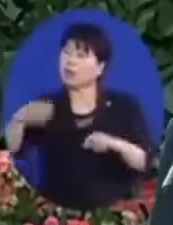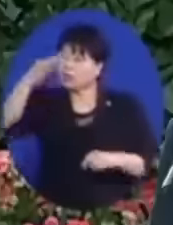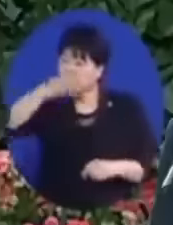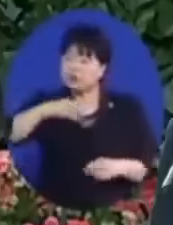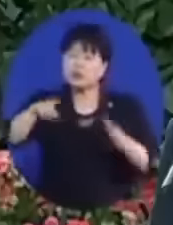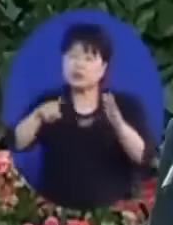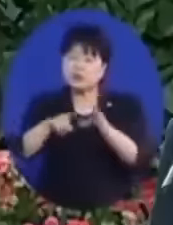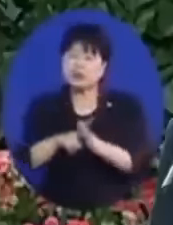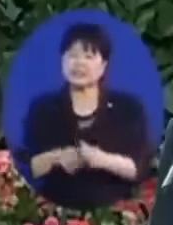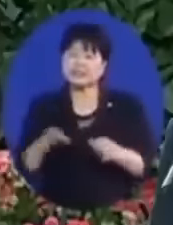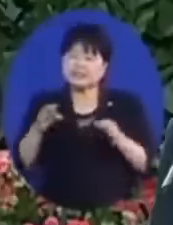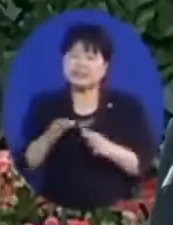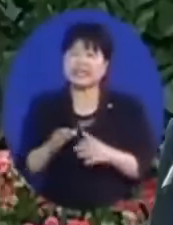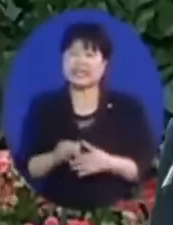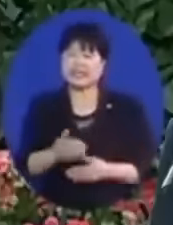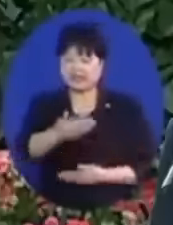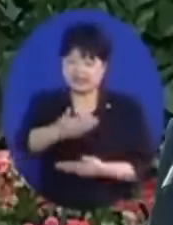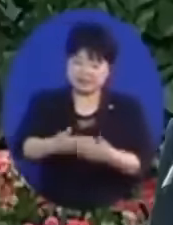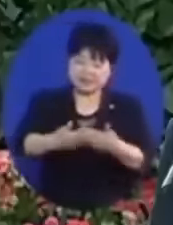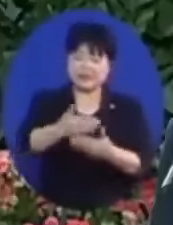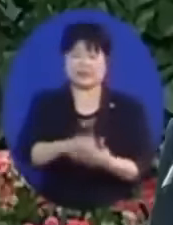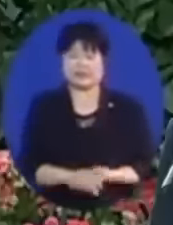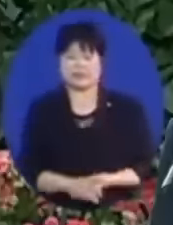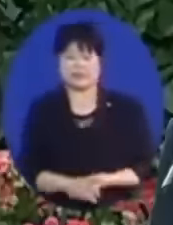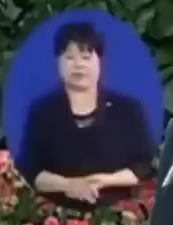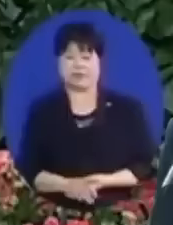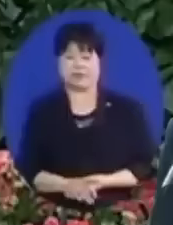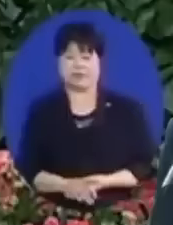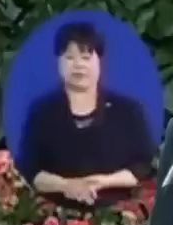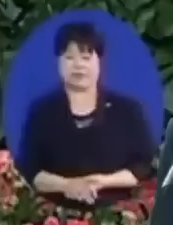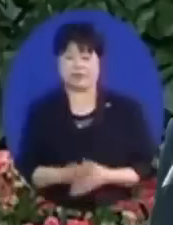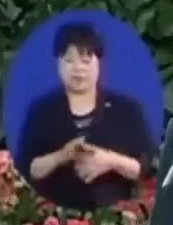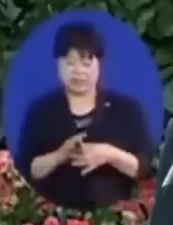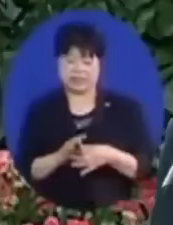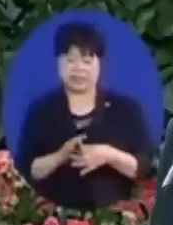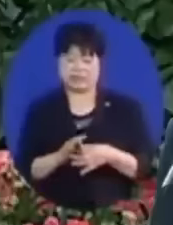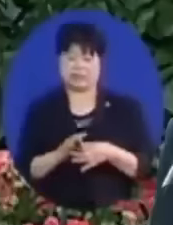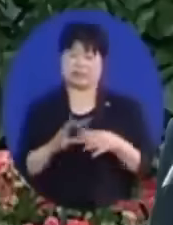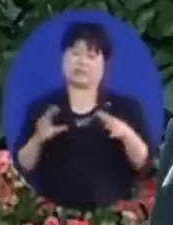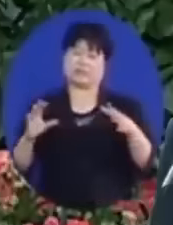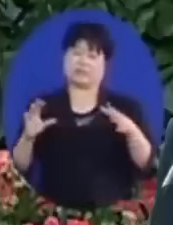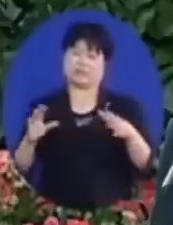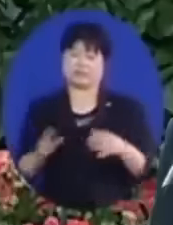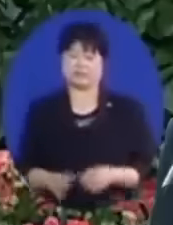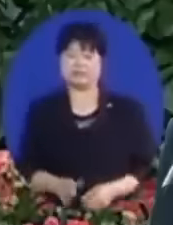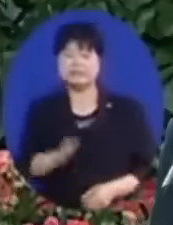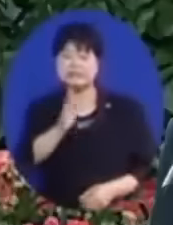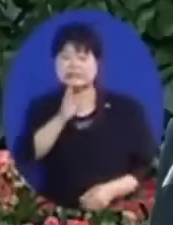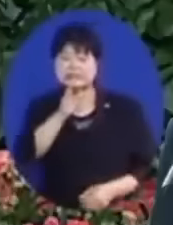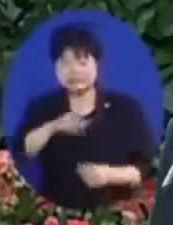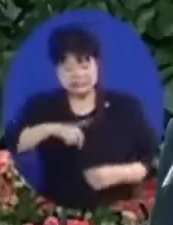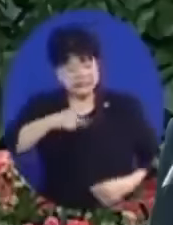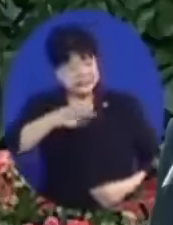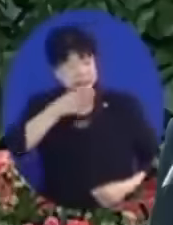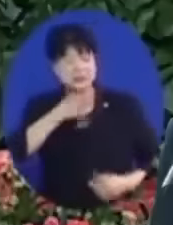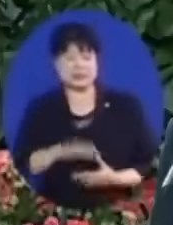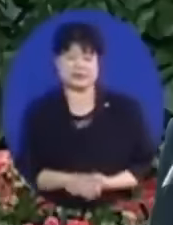위해 잠시 좋은 관계를 맺어보려고 하지만 이런 관계는 진정한 친구 혹은 진실한 이웃이라고 말할 수가